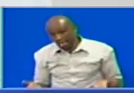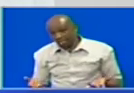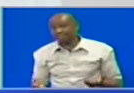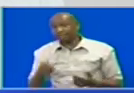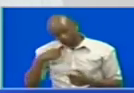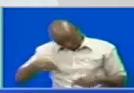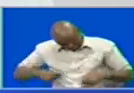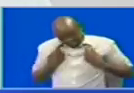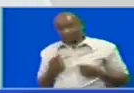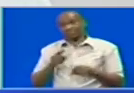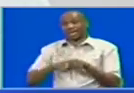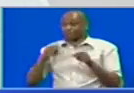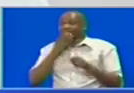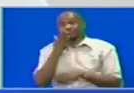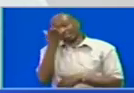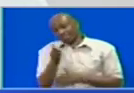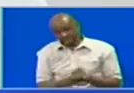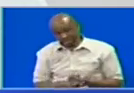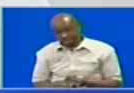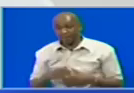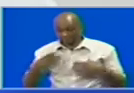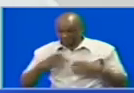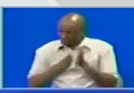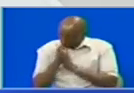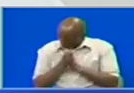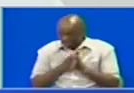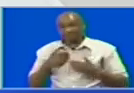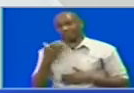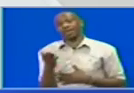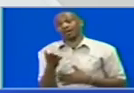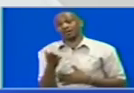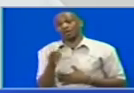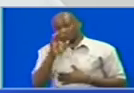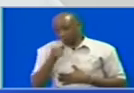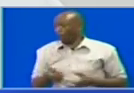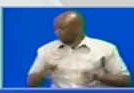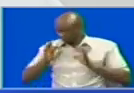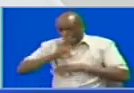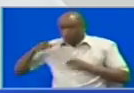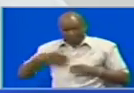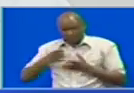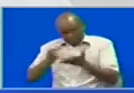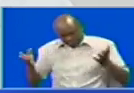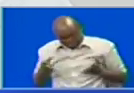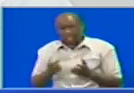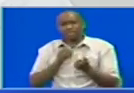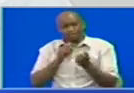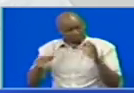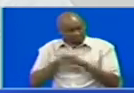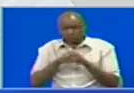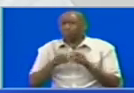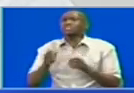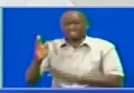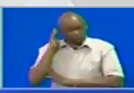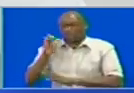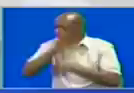Ambazo mimi mwenyewe wakati nilikuwa FC, watu walikuwa na passion kuanzia official, wachezaji,